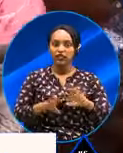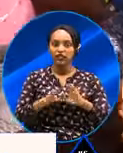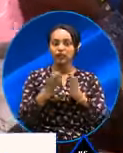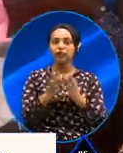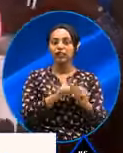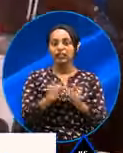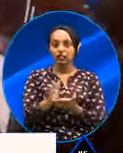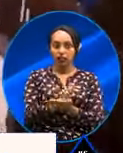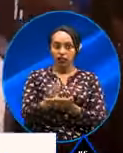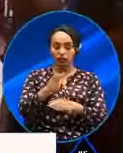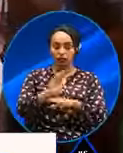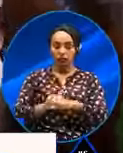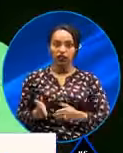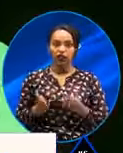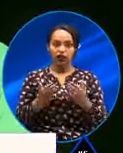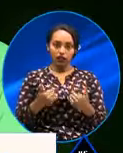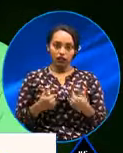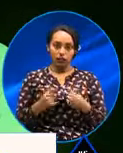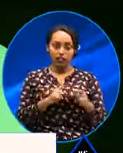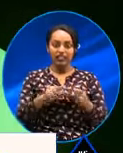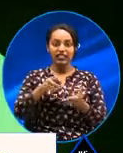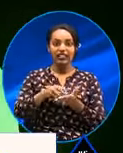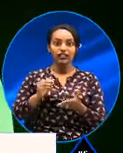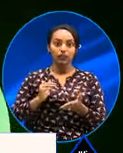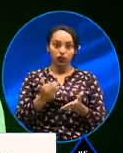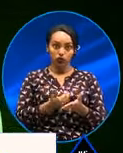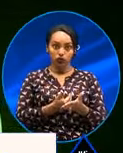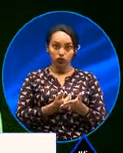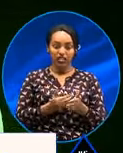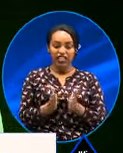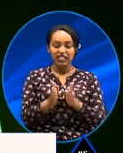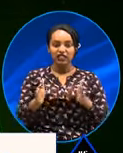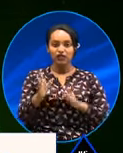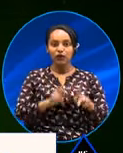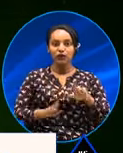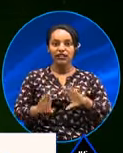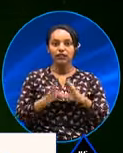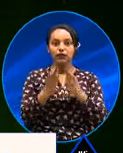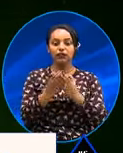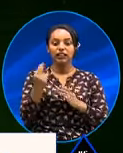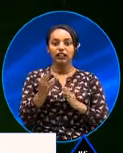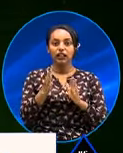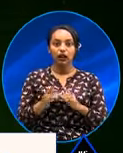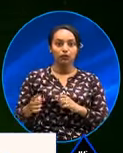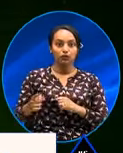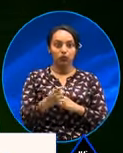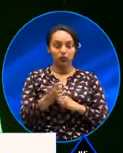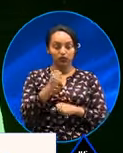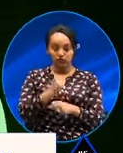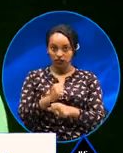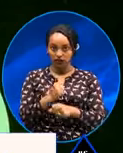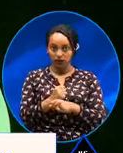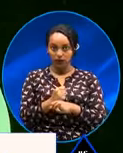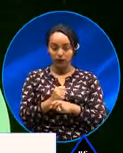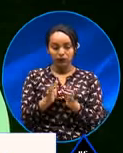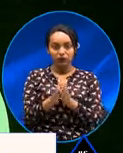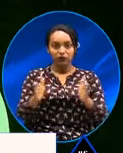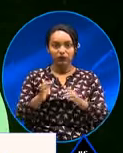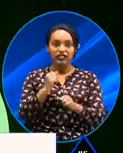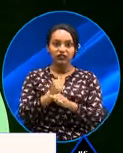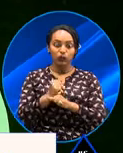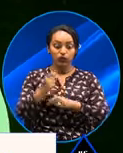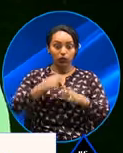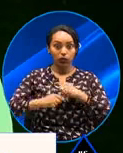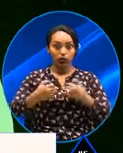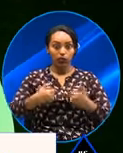የህብረተሰብ ክፍል እንዲሳተፍም ጥሪ አቅርበዋል። እንደ ከተማችን ሰፊው የህብረተሰብ ክፍል ተጠቃሚ የሚሆንበትን ስራ በሰፊው